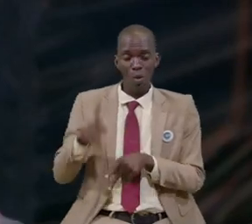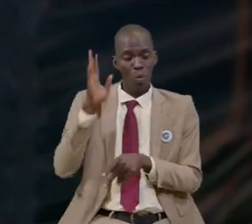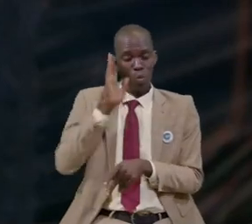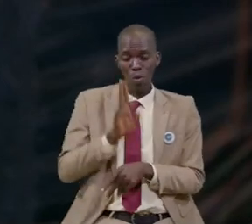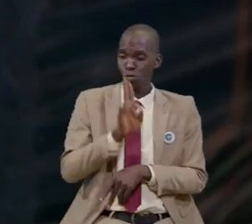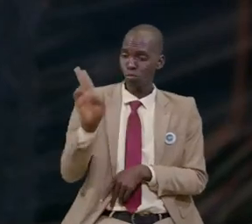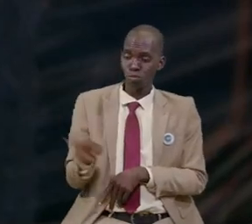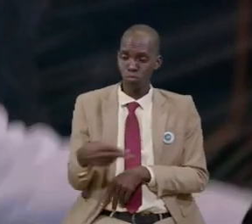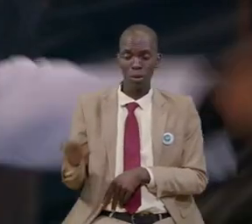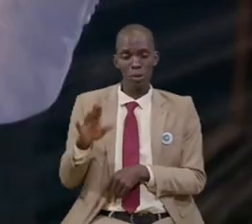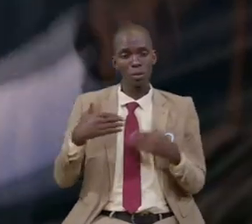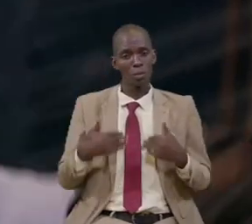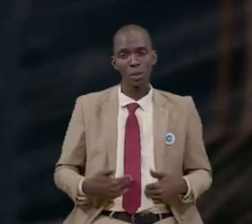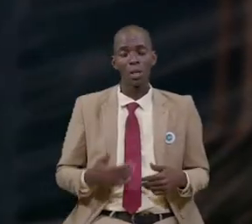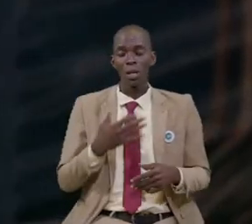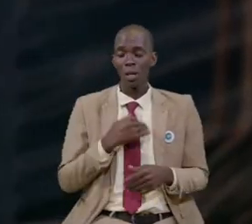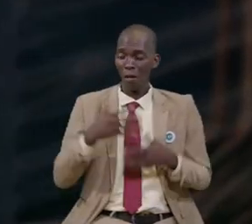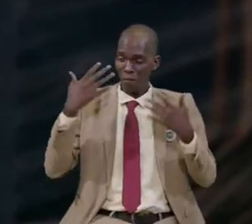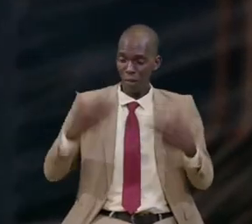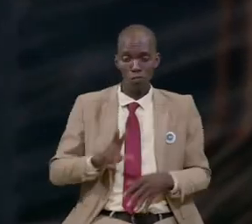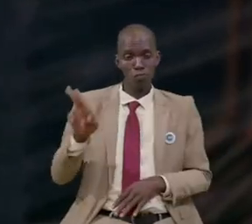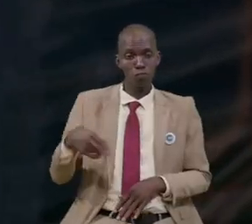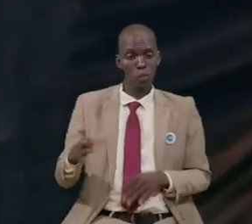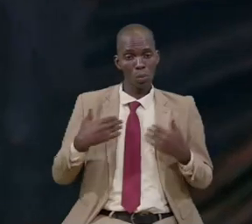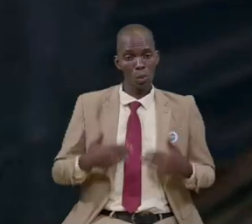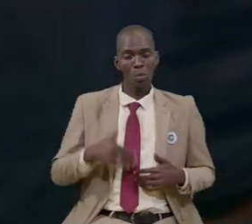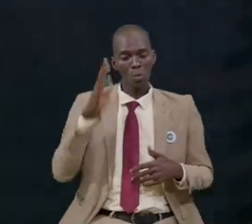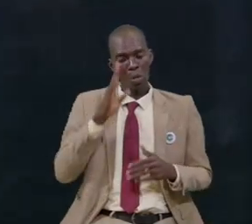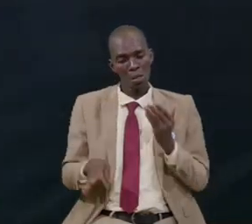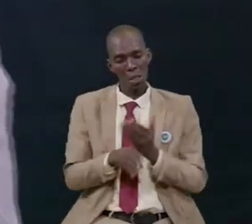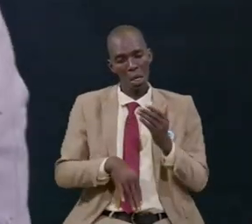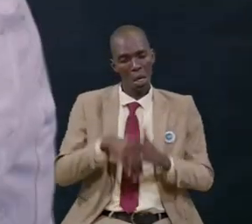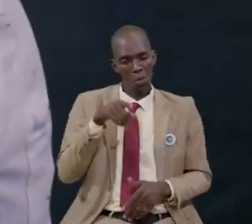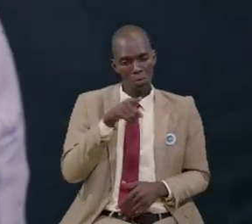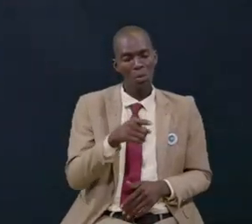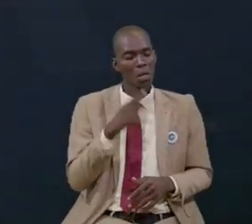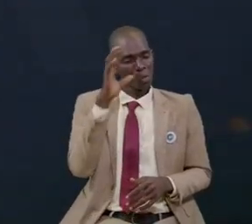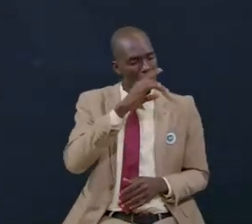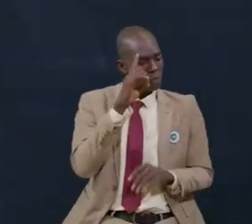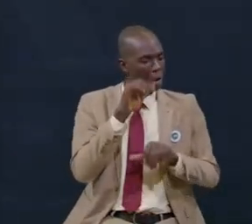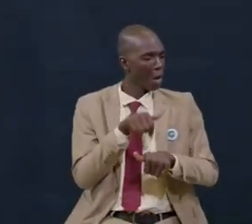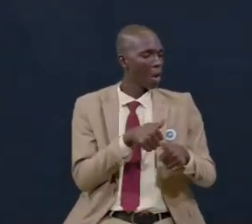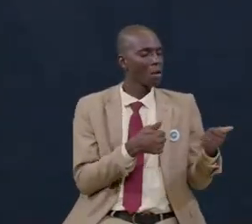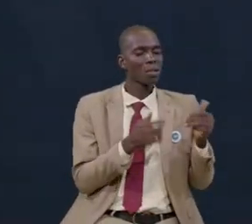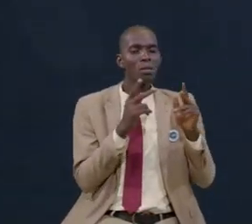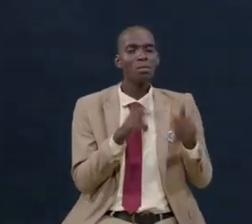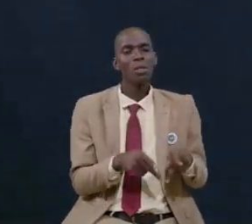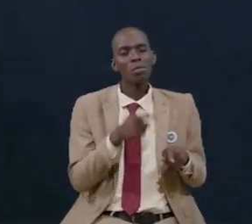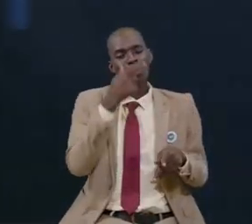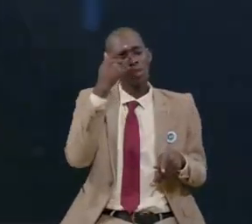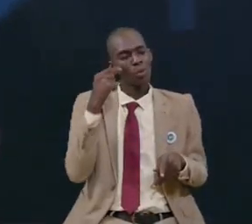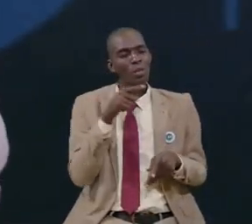faire mal à votre corps et vous jeter. Il va prendre une autre personne. Mais parce qu'ils ont la